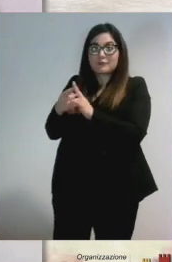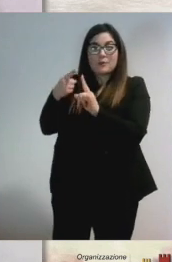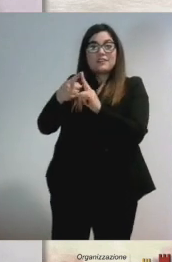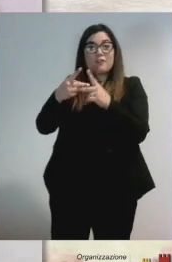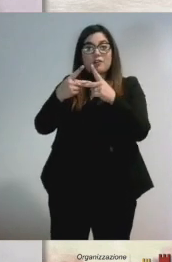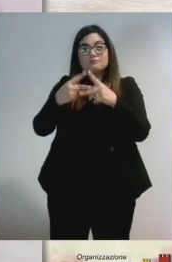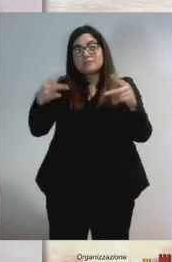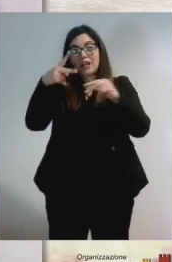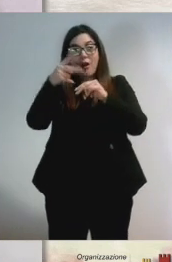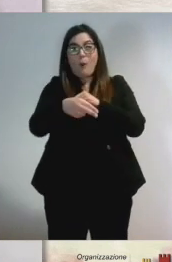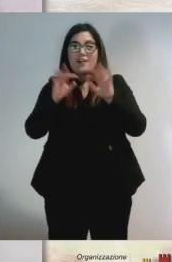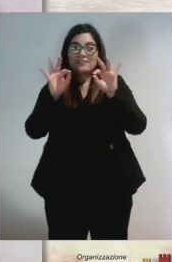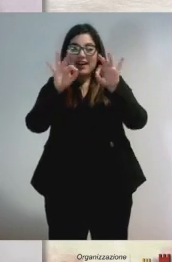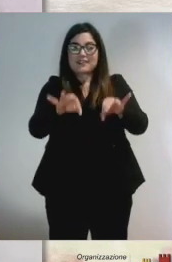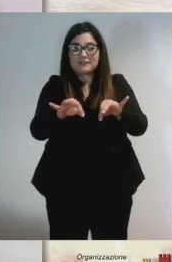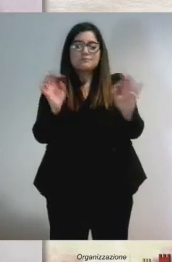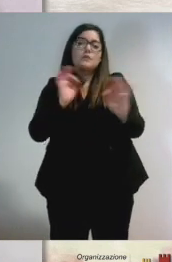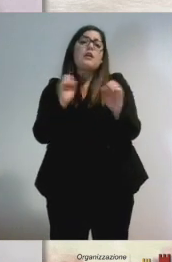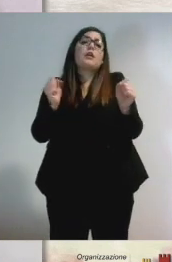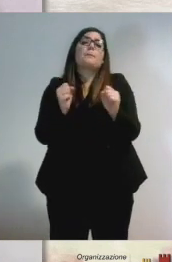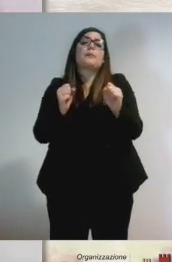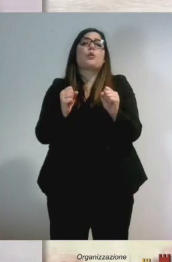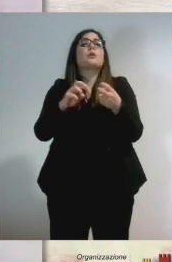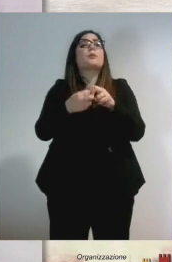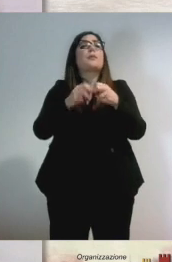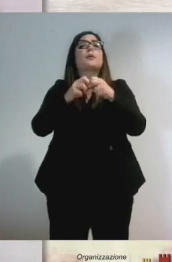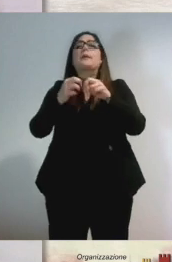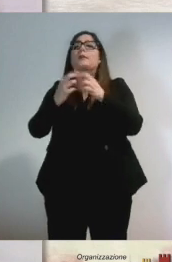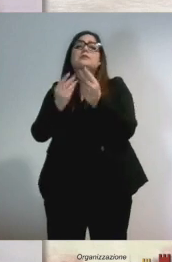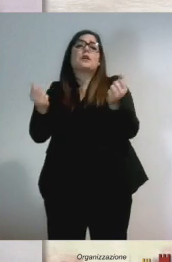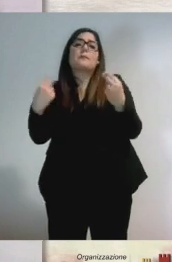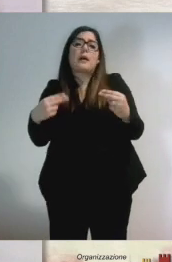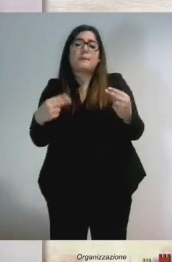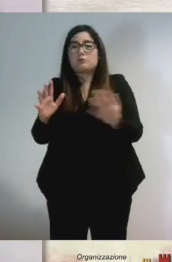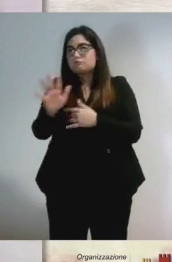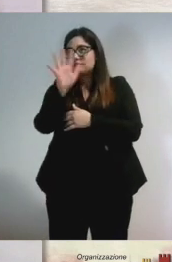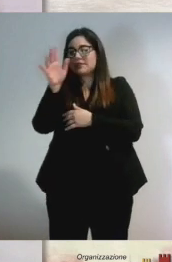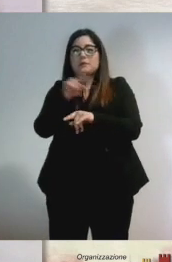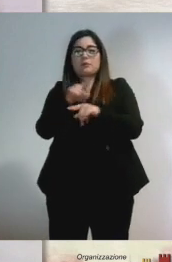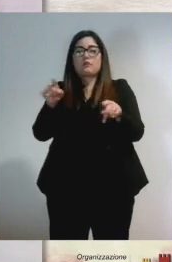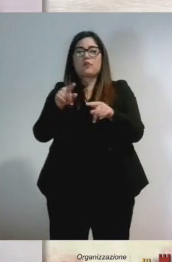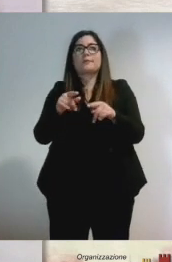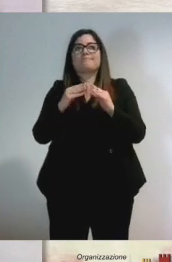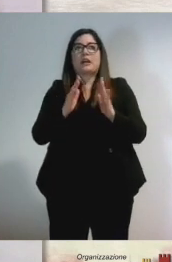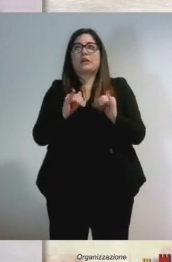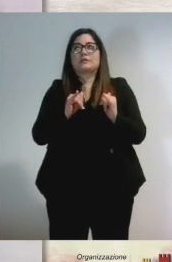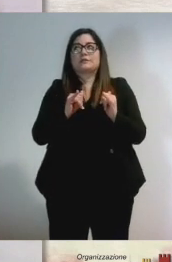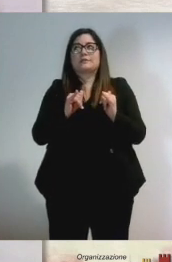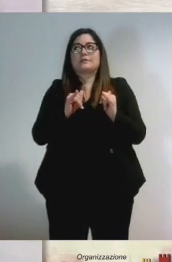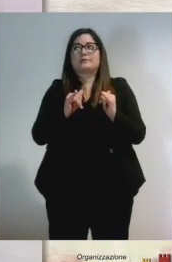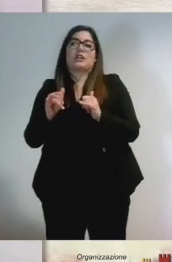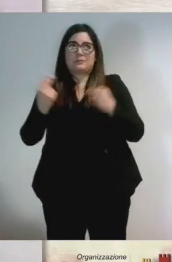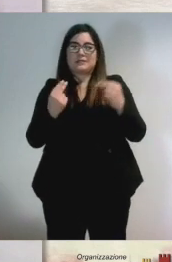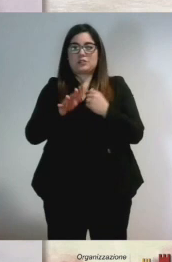di non riuscire a risolvere tutti i problemi quante volte vi capita di uscire di casa come amministratori locali sindaci con due problemi